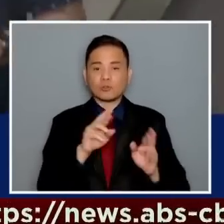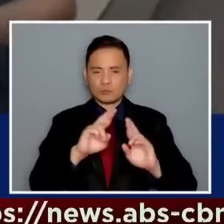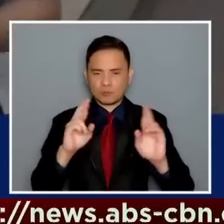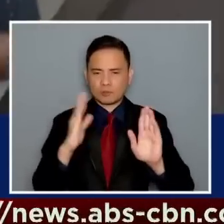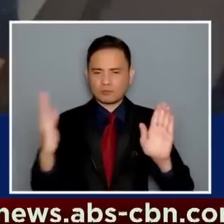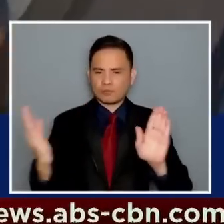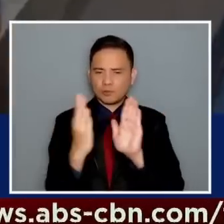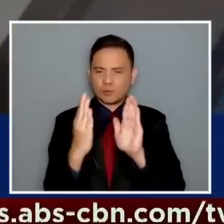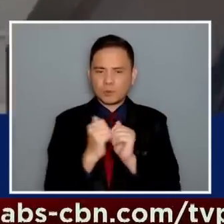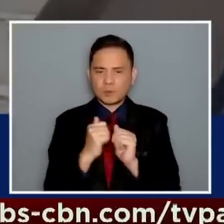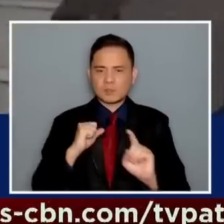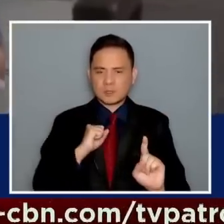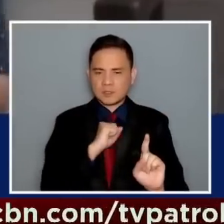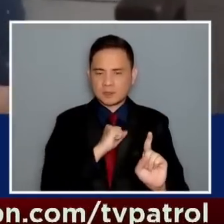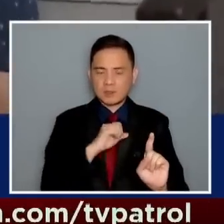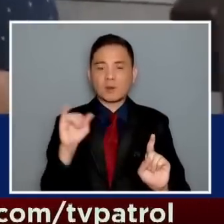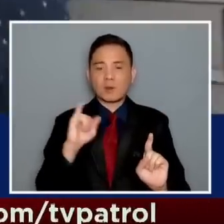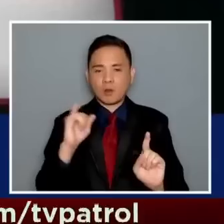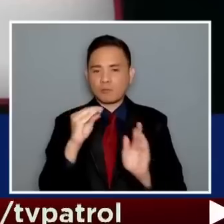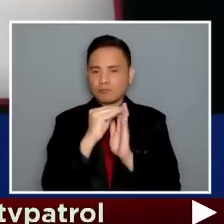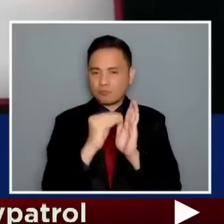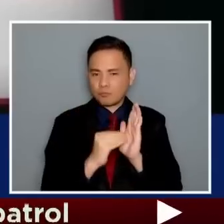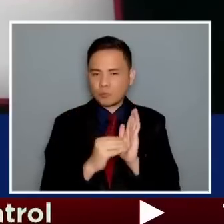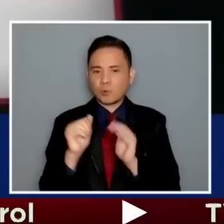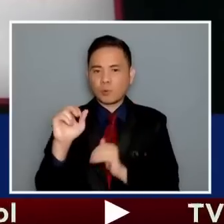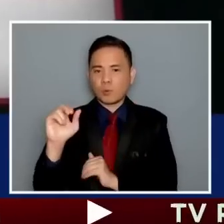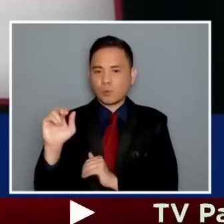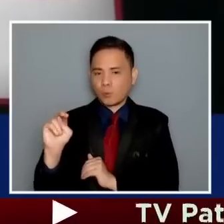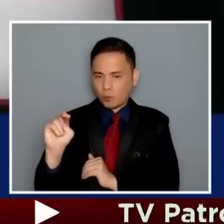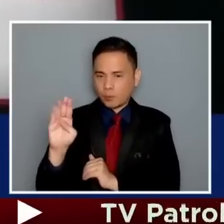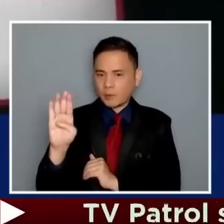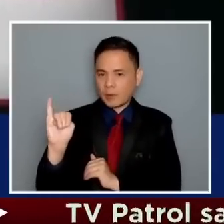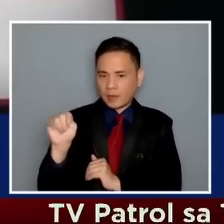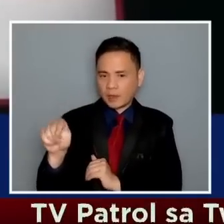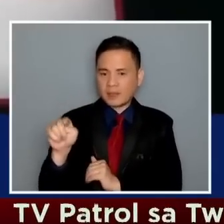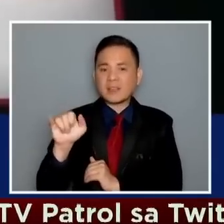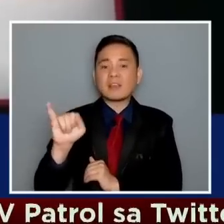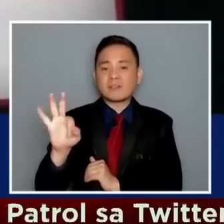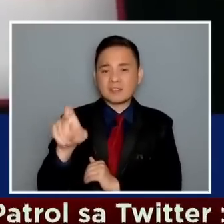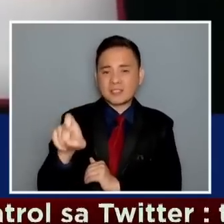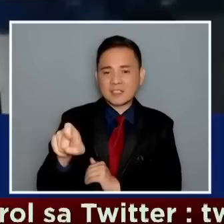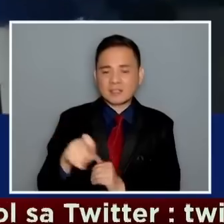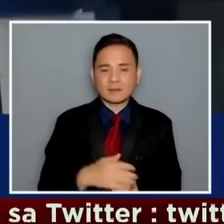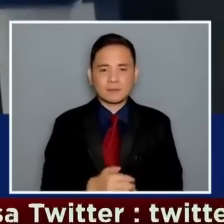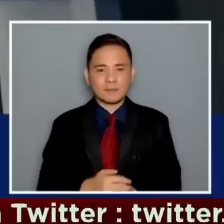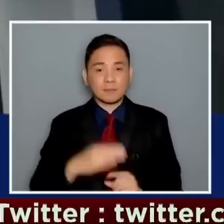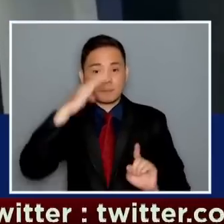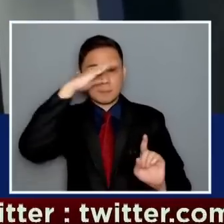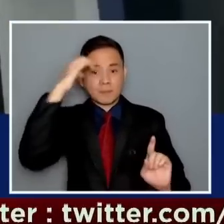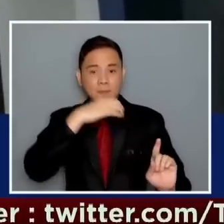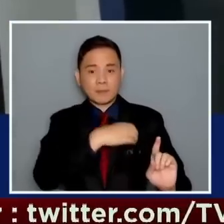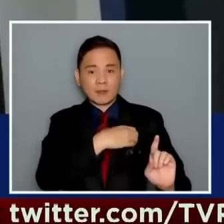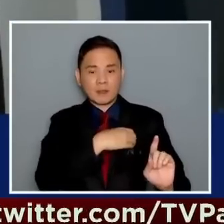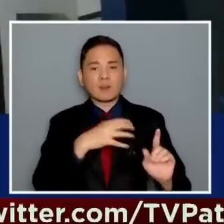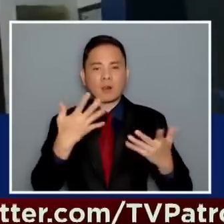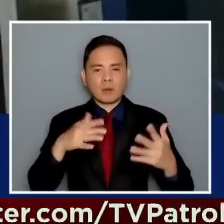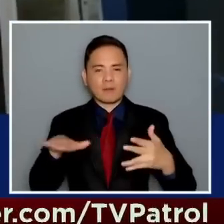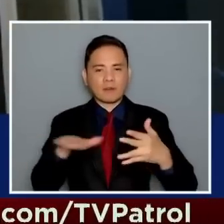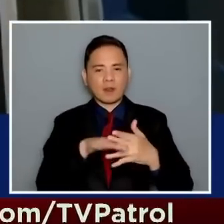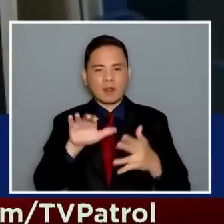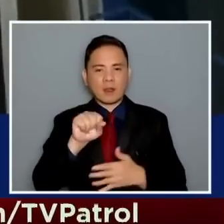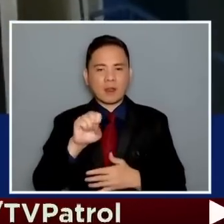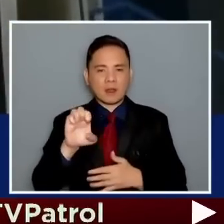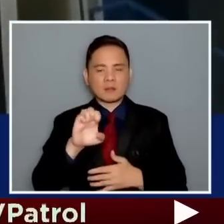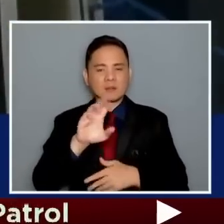ng pahayag sa NBI kung kinakailangan. Sa ngayon, nasampahan na ng Binyan PNP ang lahat ng sangkot sa insidente